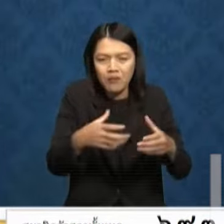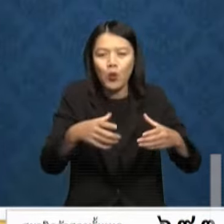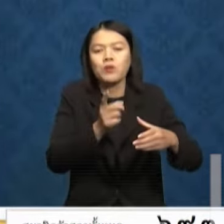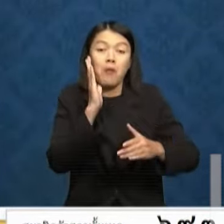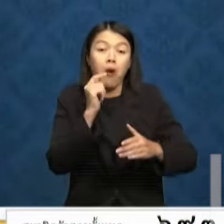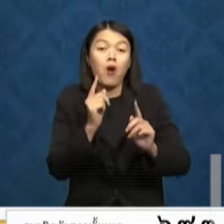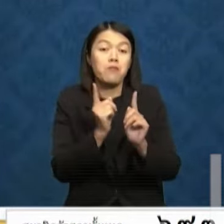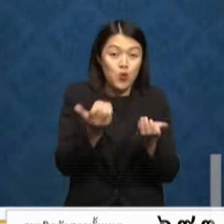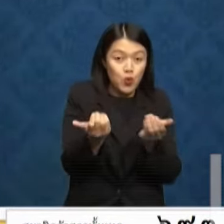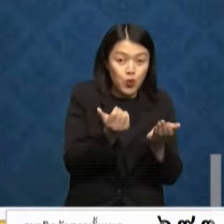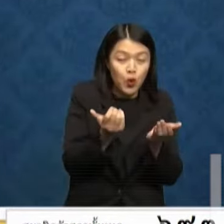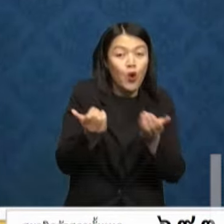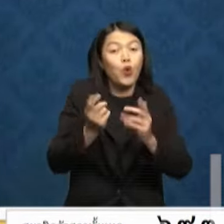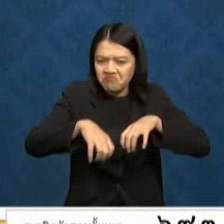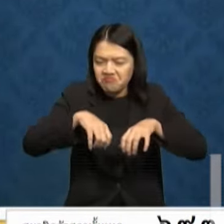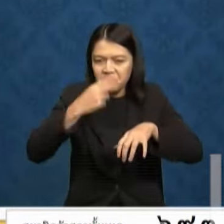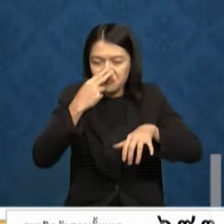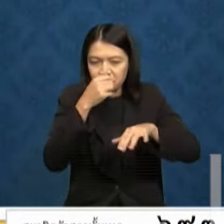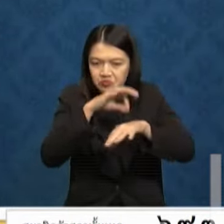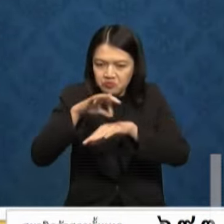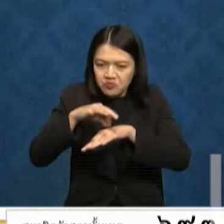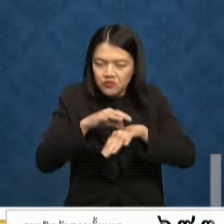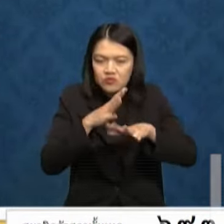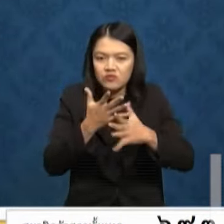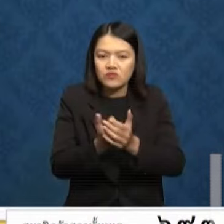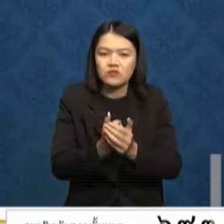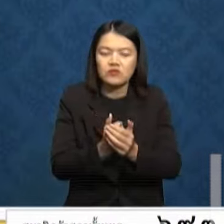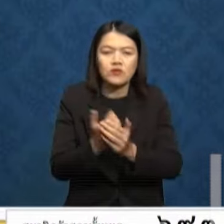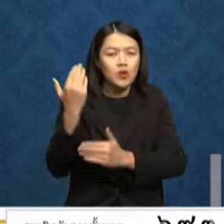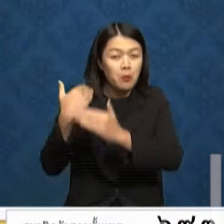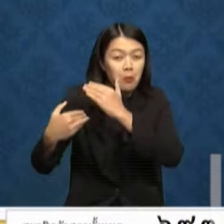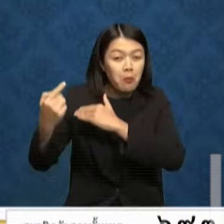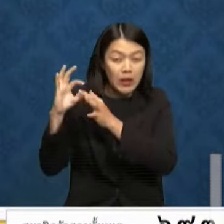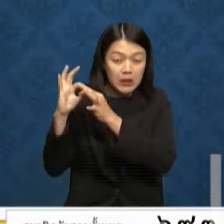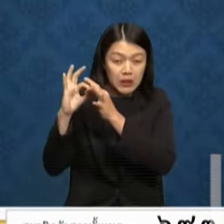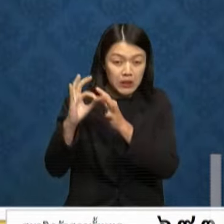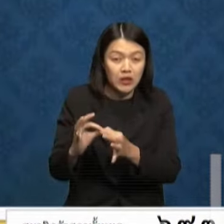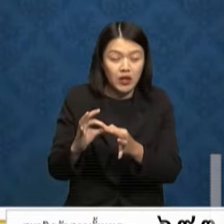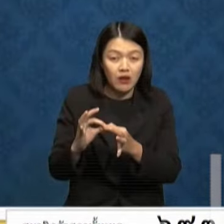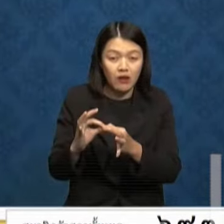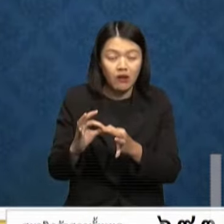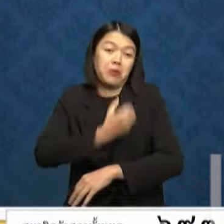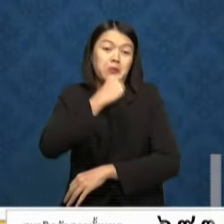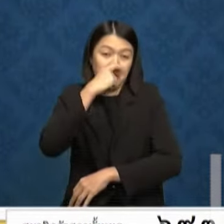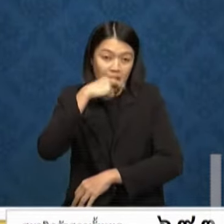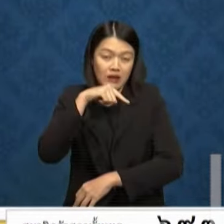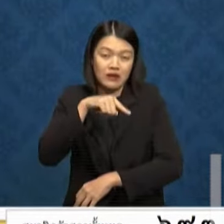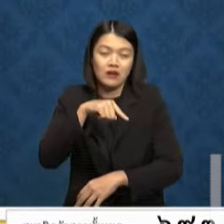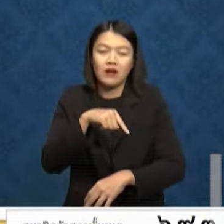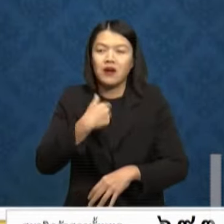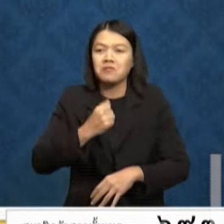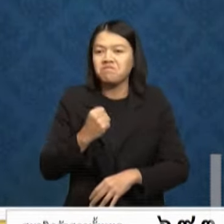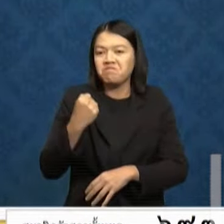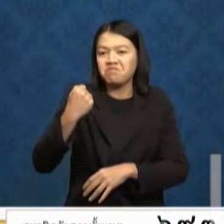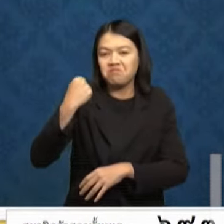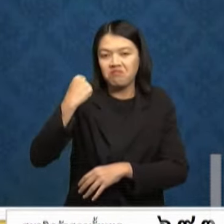พ่อแทนลูกมีบ้างที่ลูกแทนพ่อไม่ว่าจะเป็นสิ่งชำรุดทางประวัติศาสตร์ที่เป็นผลพวงจากพรรคคอมมิวนิสต์แห่งประเทศไทยที่มีจุดยืนว่า